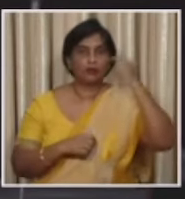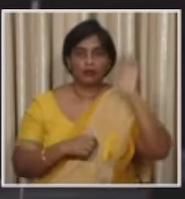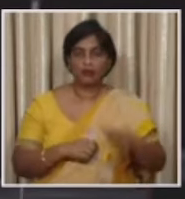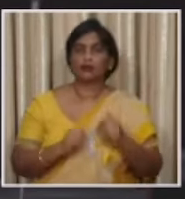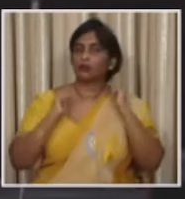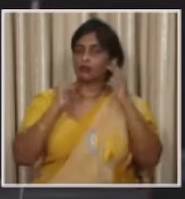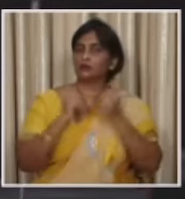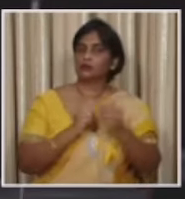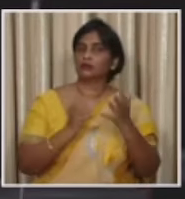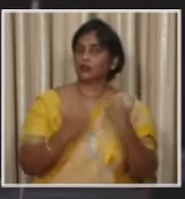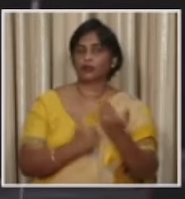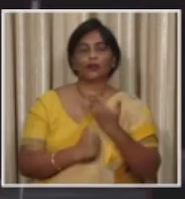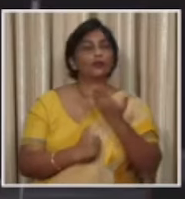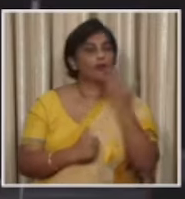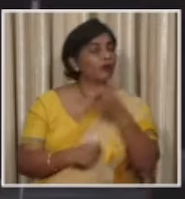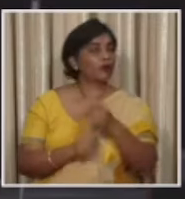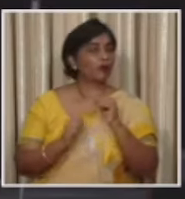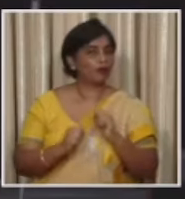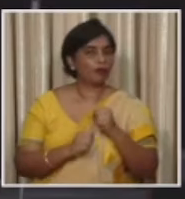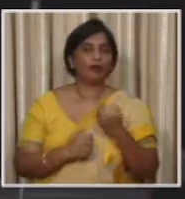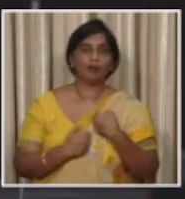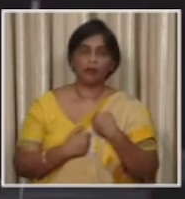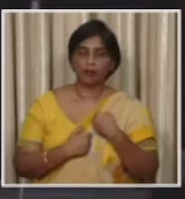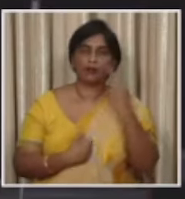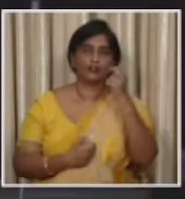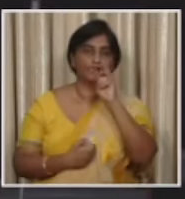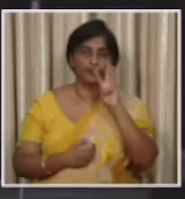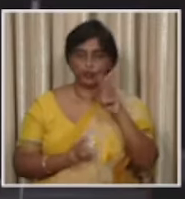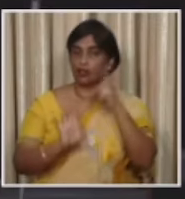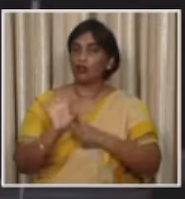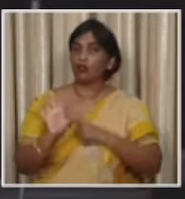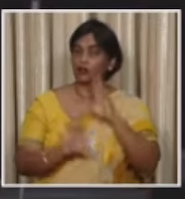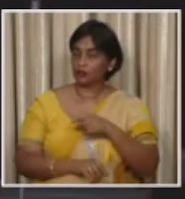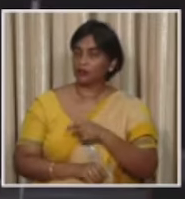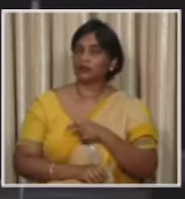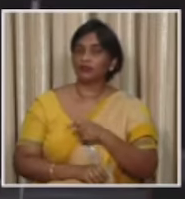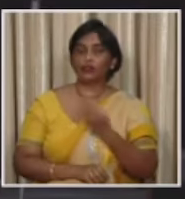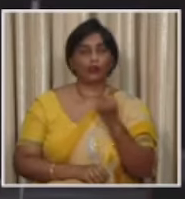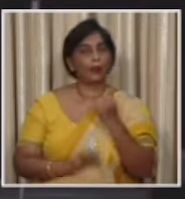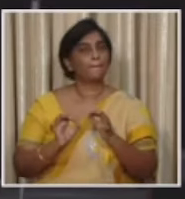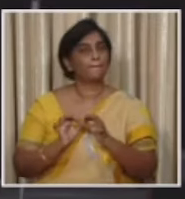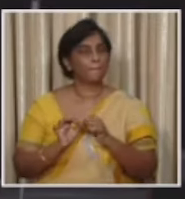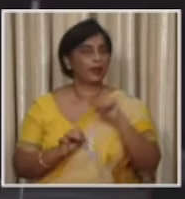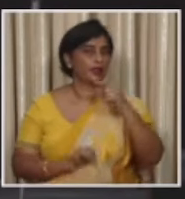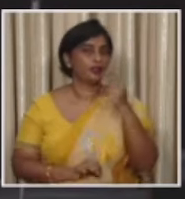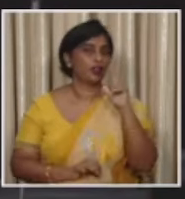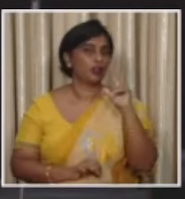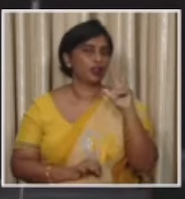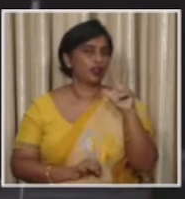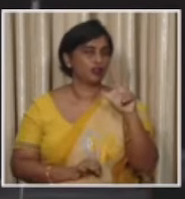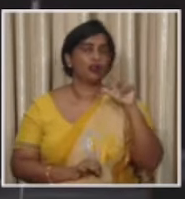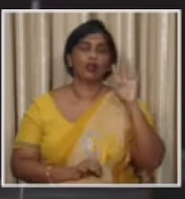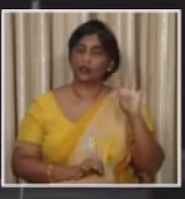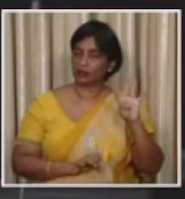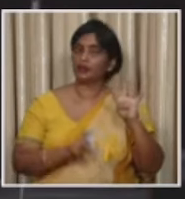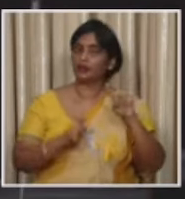වෙන සාර්ථකත්වය අපිට ගේන්න පුළුවන් වේවි. මොකද අපි 2023 අවුරුද්ද වෙනුවෙන් රුපියල් බිලියන